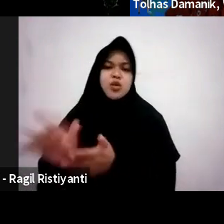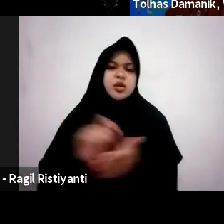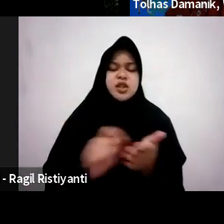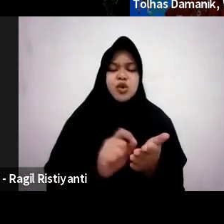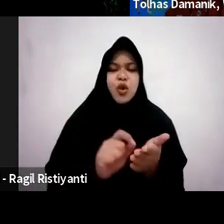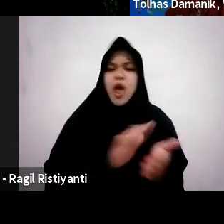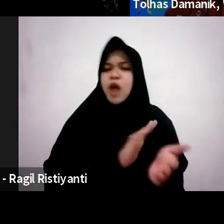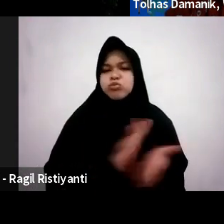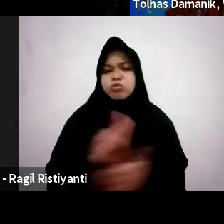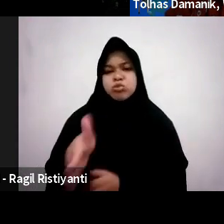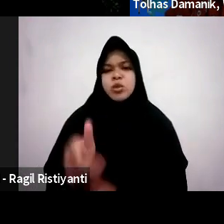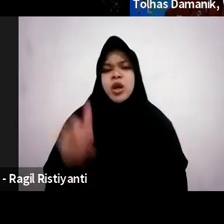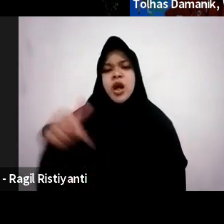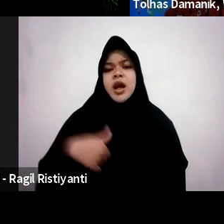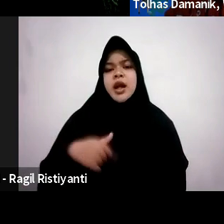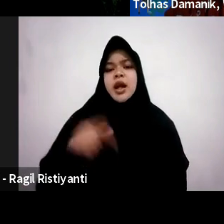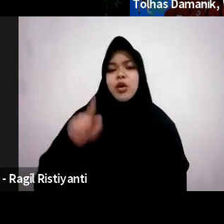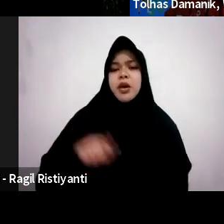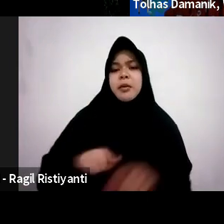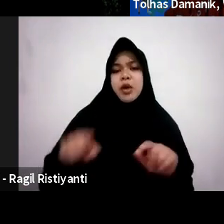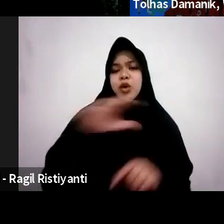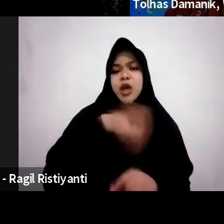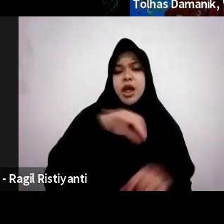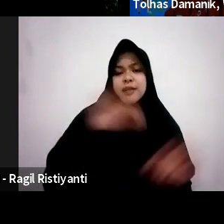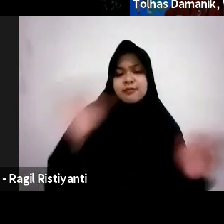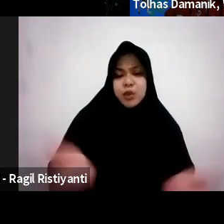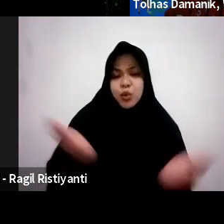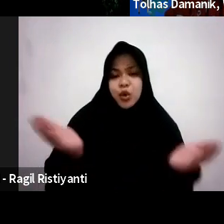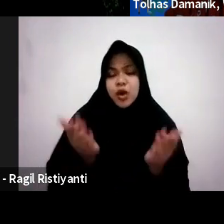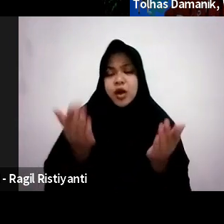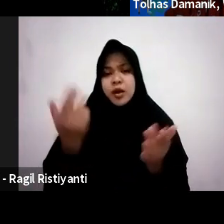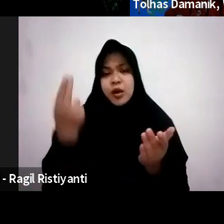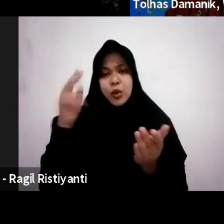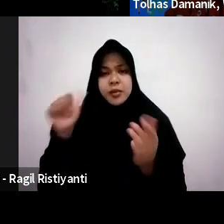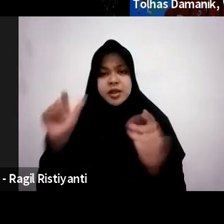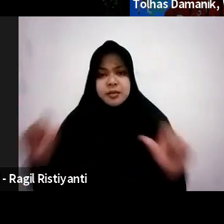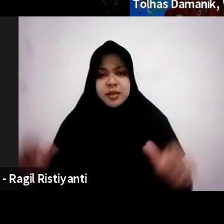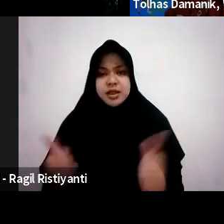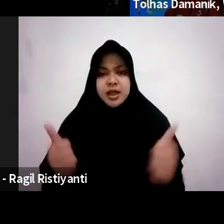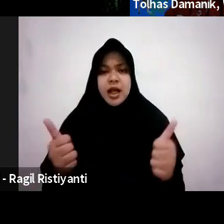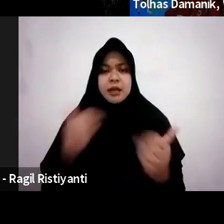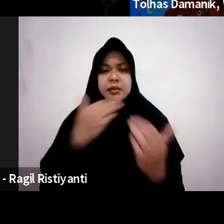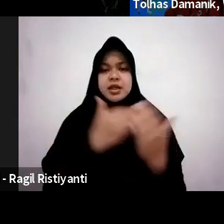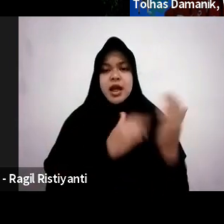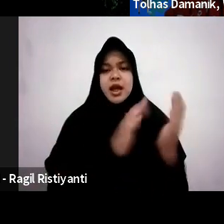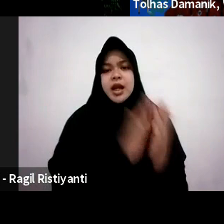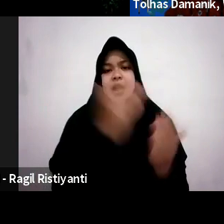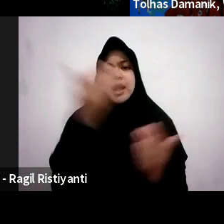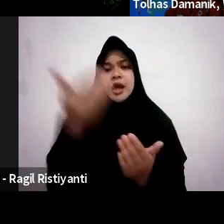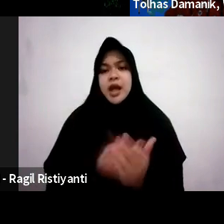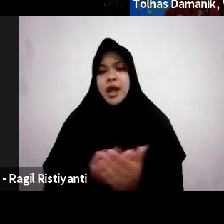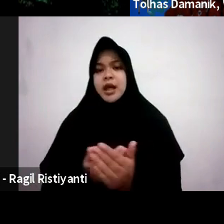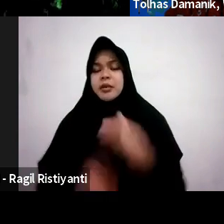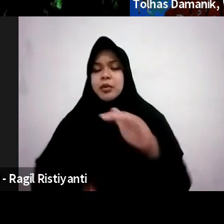karena pada saat itu baru merangsang daerah untuk bisa menghasilkan kebijakan dan anggaran yang memenuhi penyelenggaraan